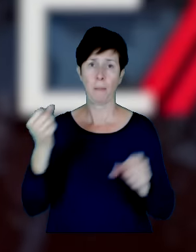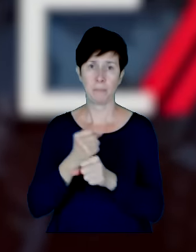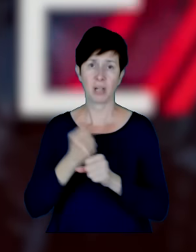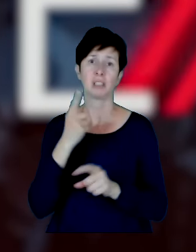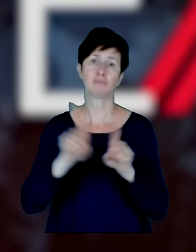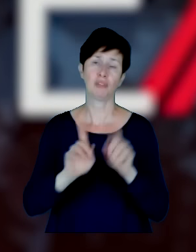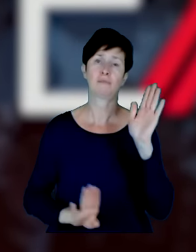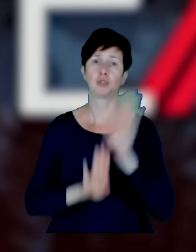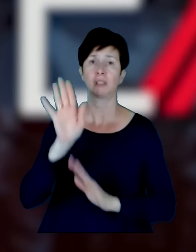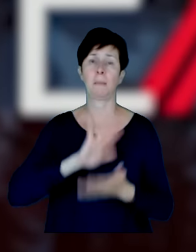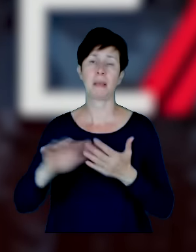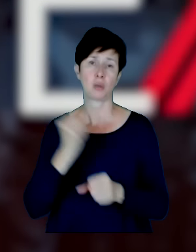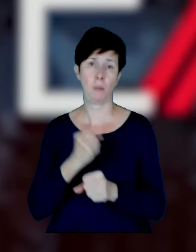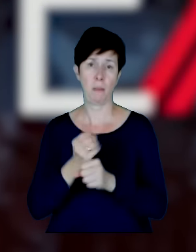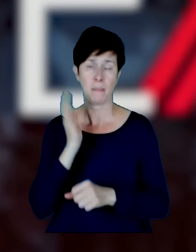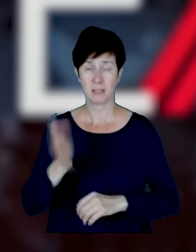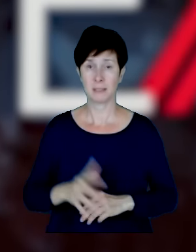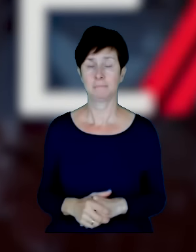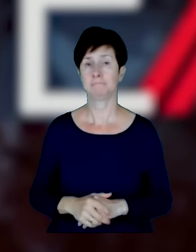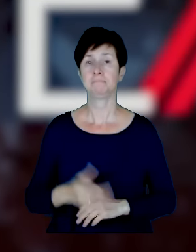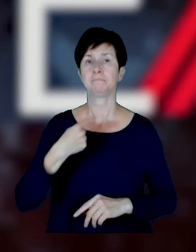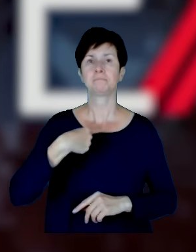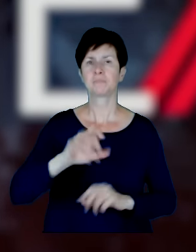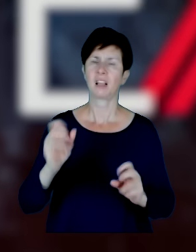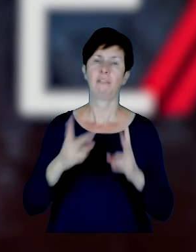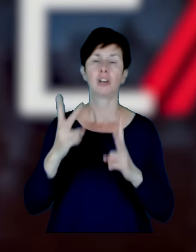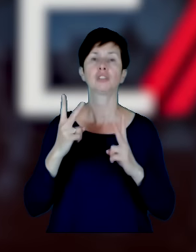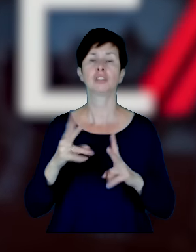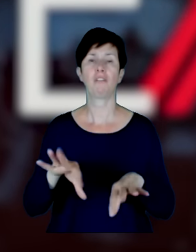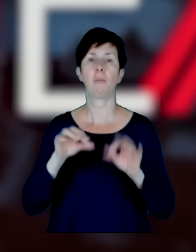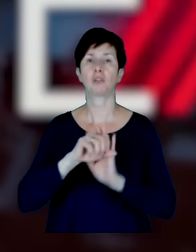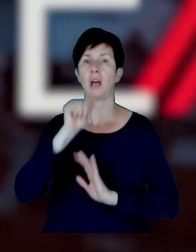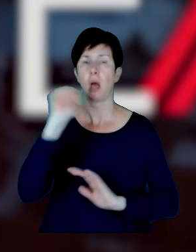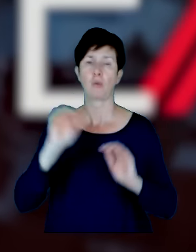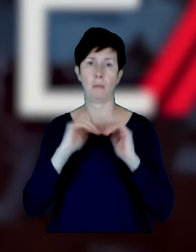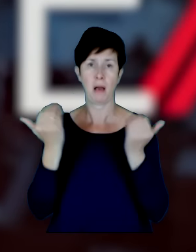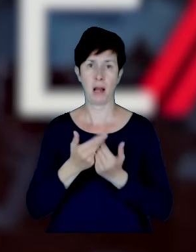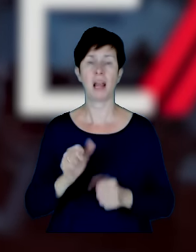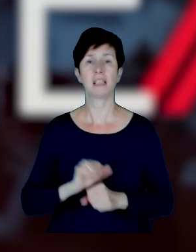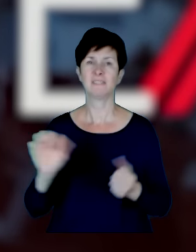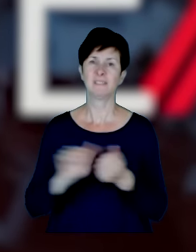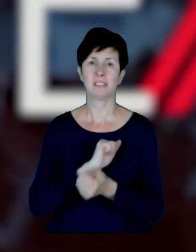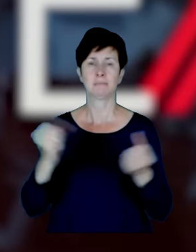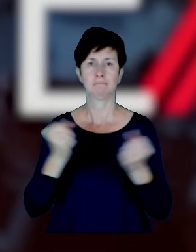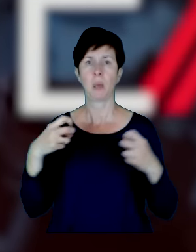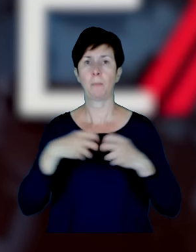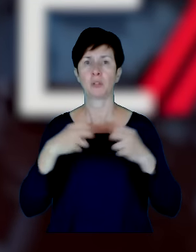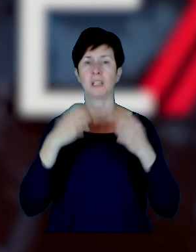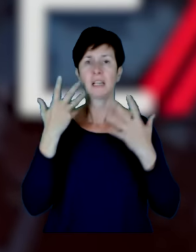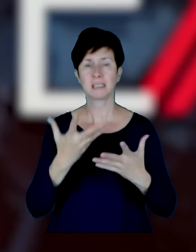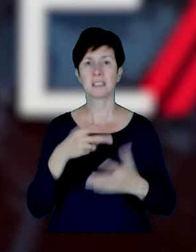bezrobocia przed nami jeden z najważniejszych wyborów te do europarlamentu jest o co grać Bruksela ma ambicje stworzenia z Unii